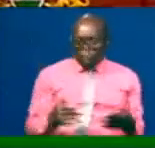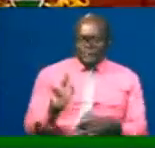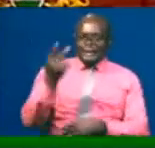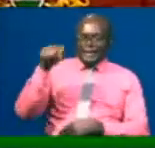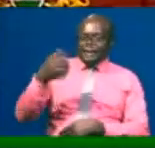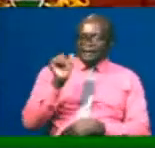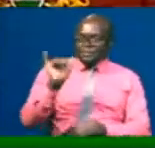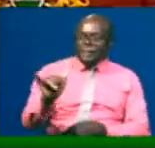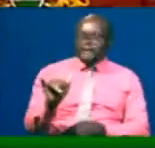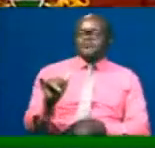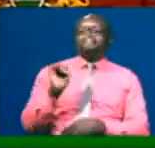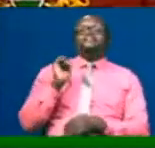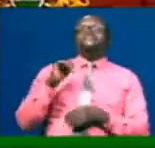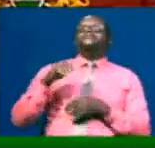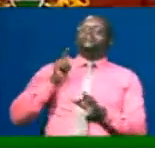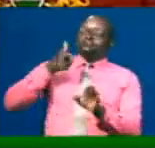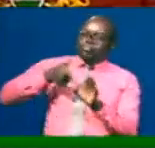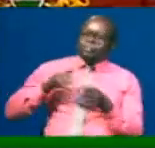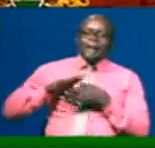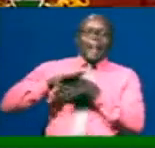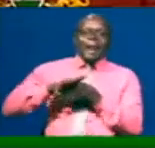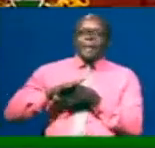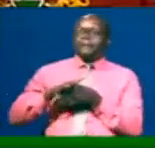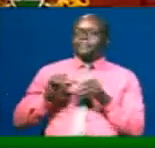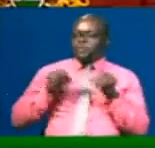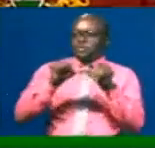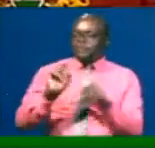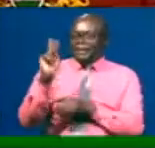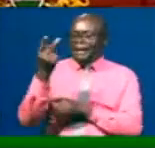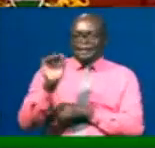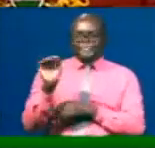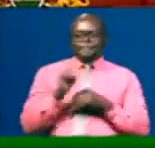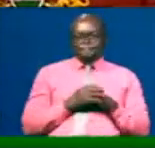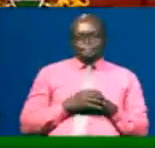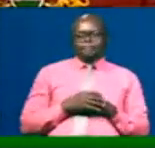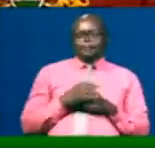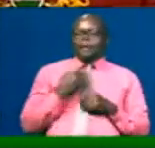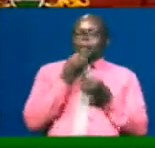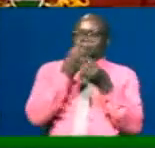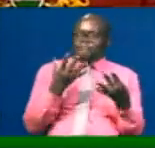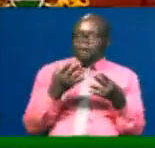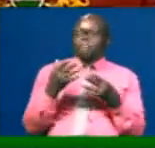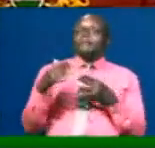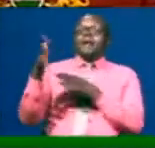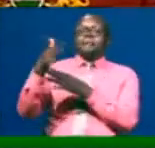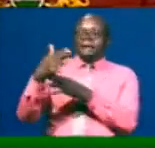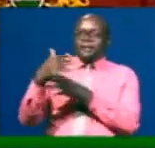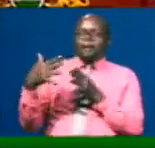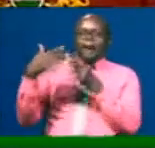ili mashoga na wasagaji waweze kutawala inchi hii. Na nataka kumwambia balozi wa Marekani humu